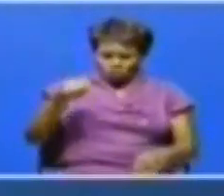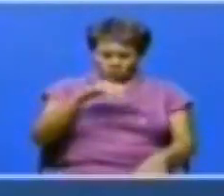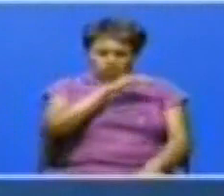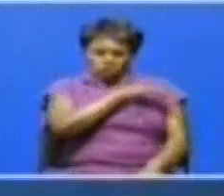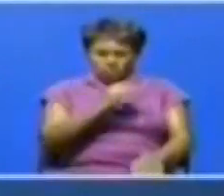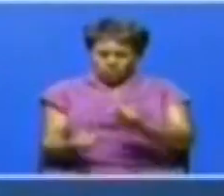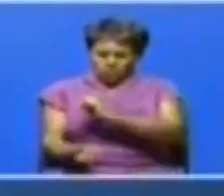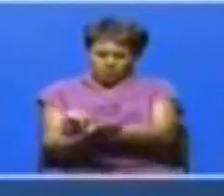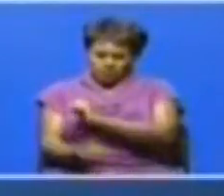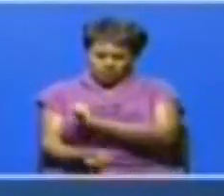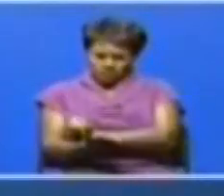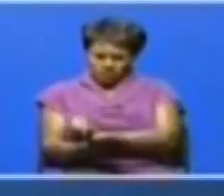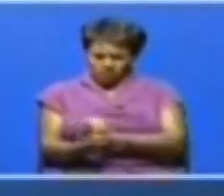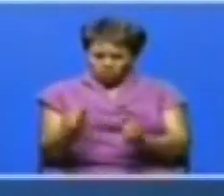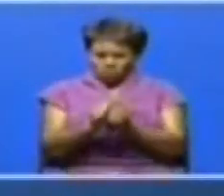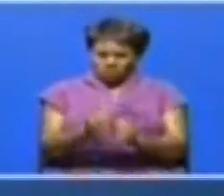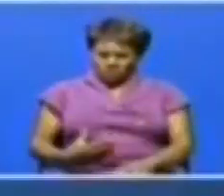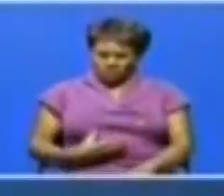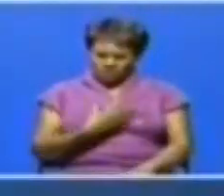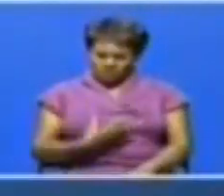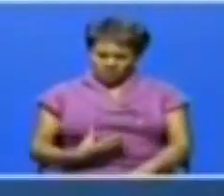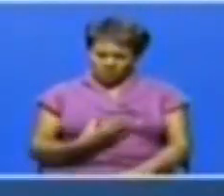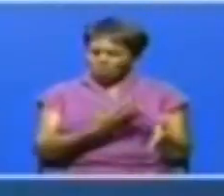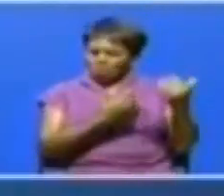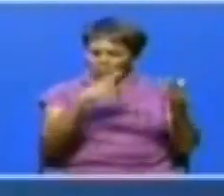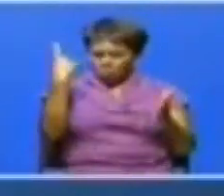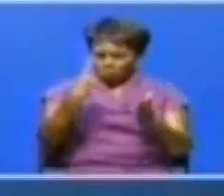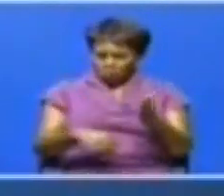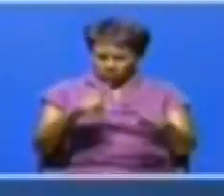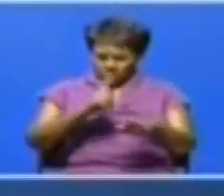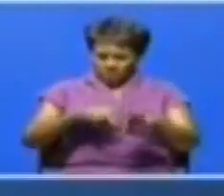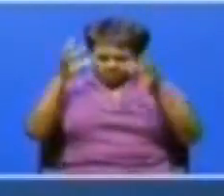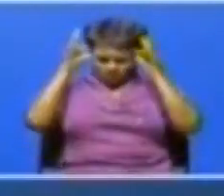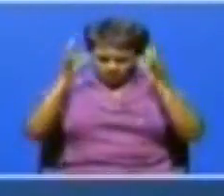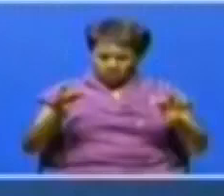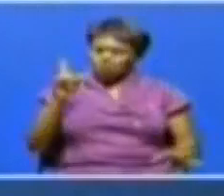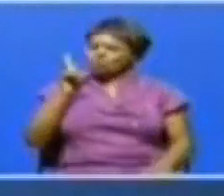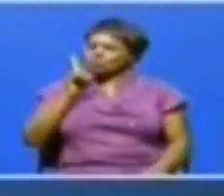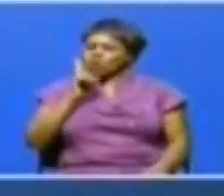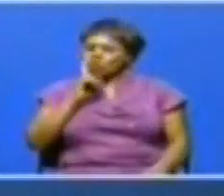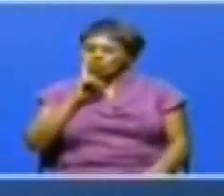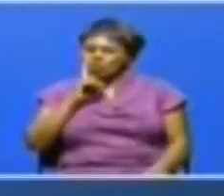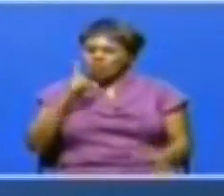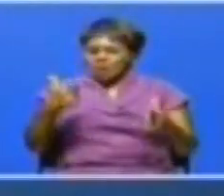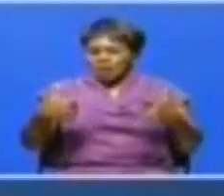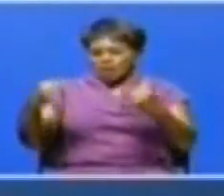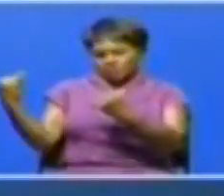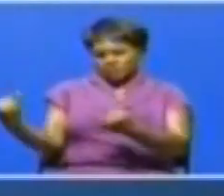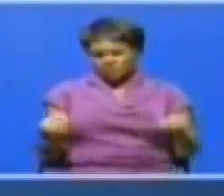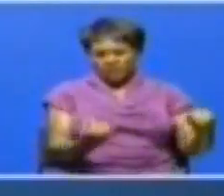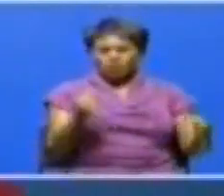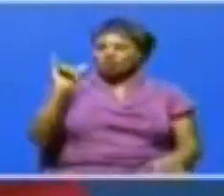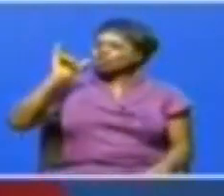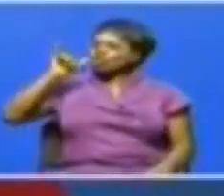atakuwa akitueleza na wale wageni wake studioni tutarajie nini katika uamuzi ambao utatolewa hapo kesho. Kwa hivyo nampisha sasa aendeshe